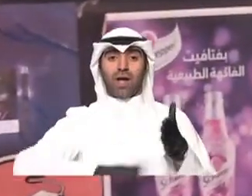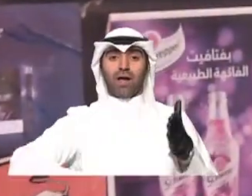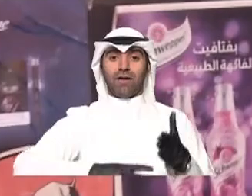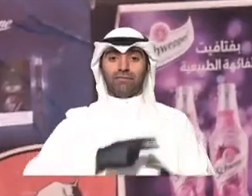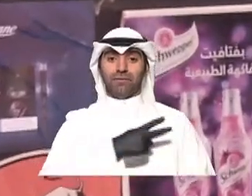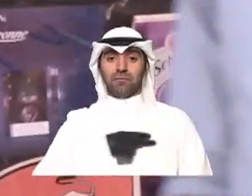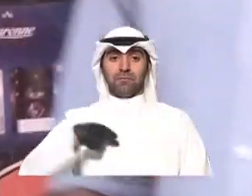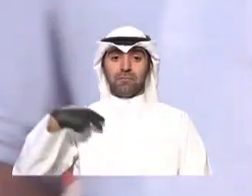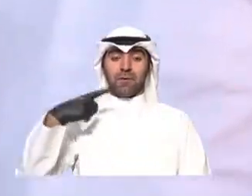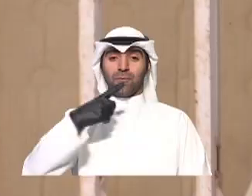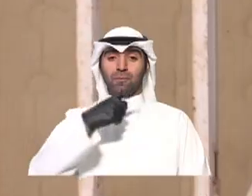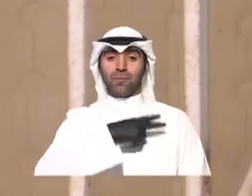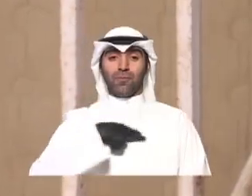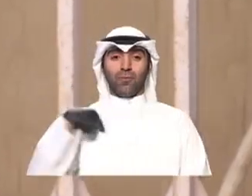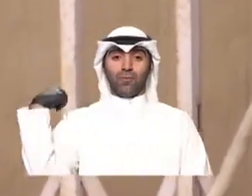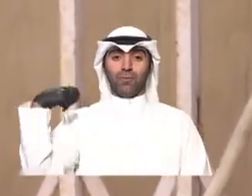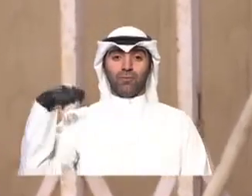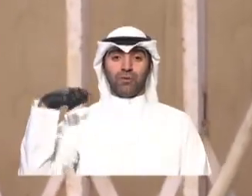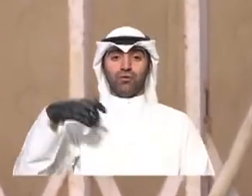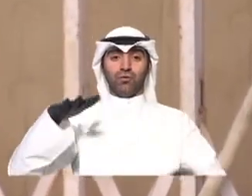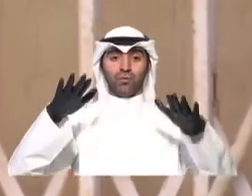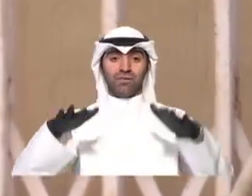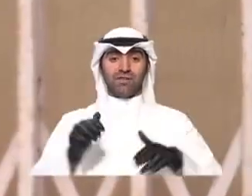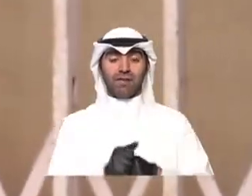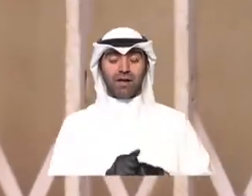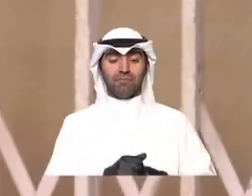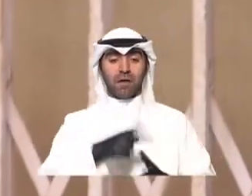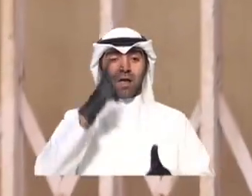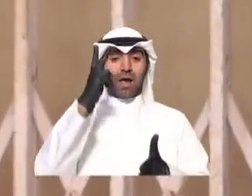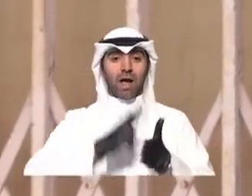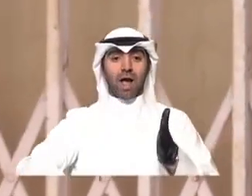الحالي أكثر أمانا لهم ولغيرهم في ظل